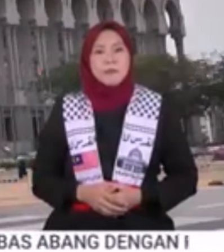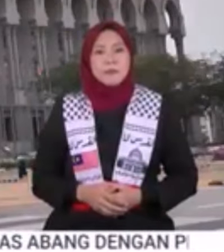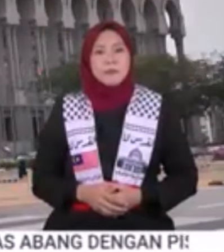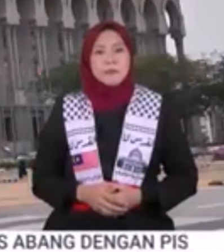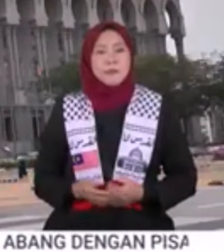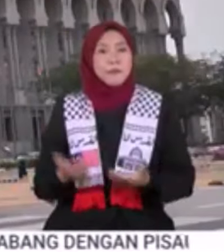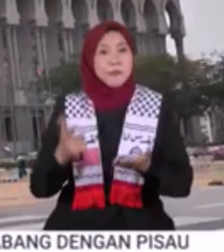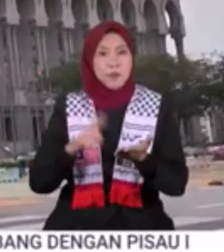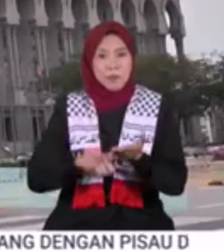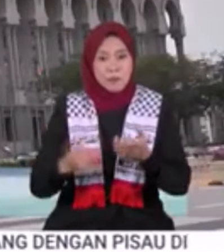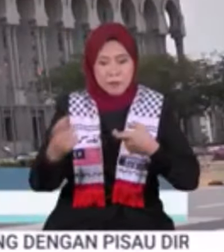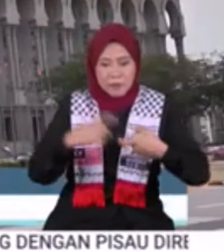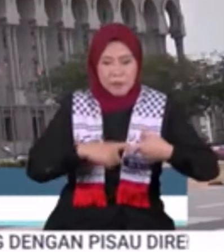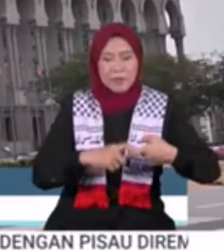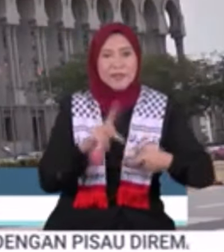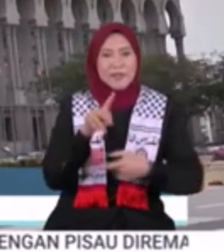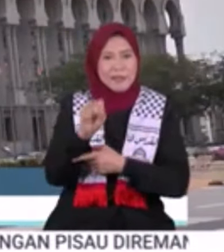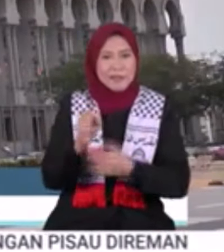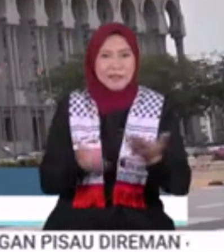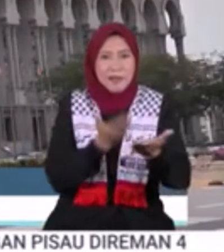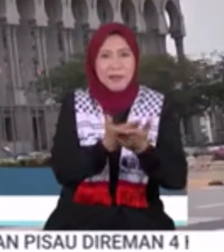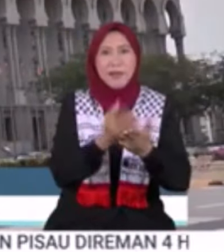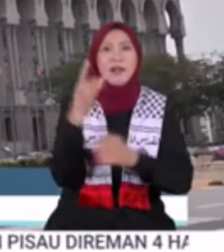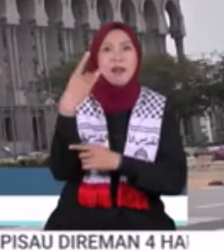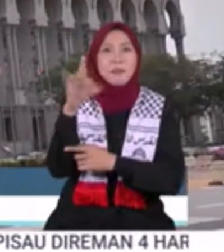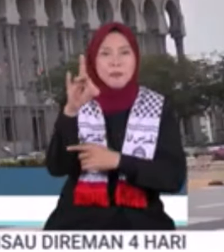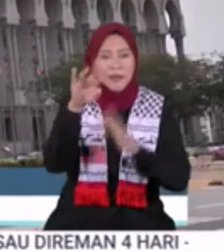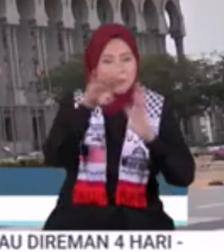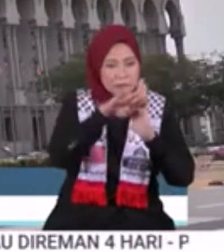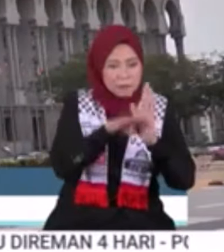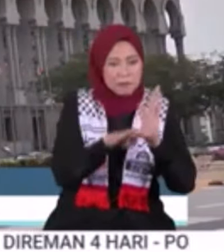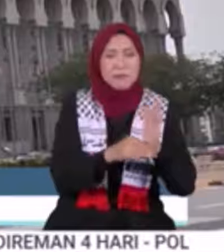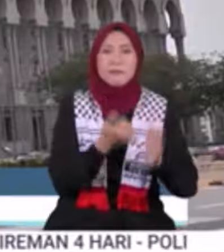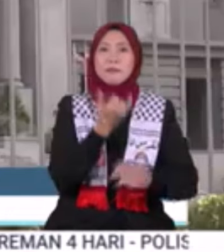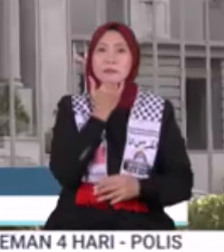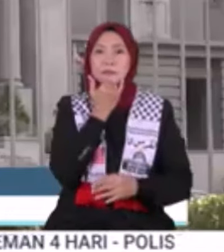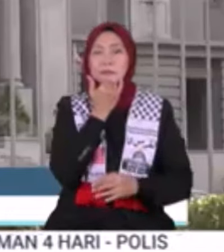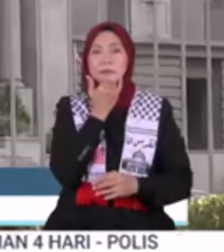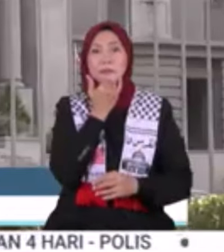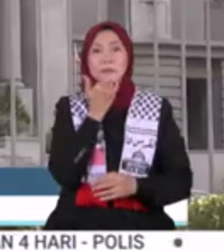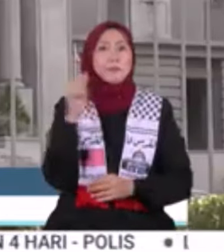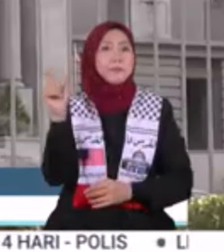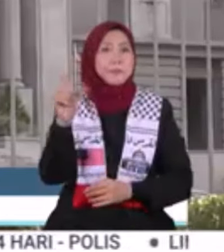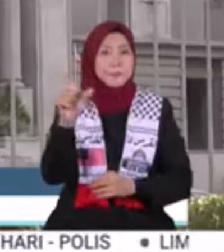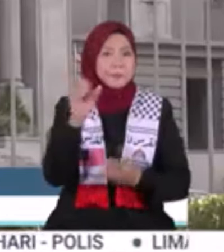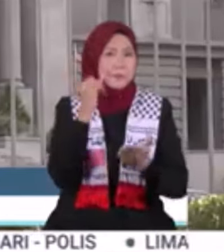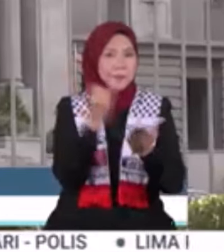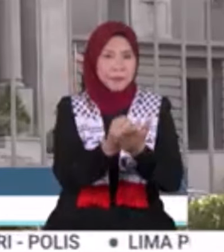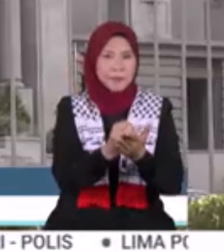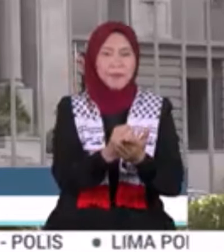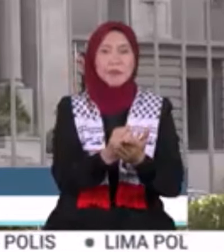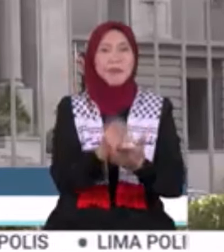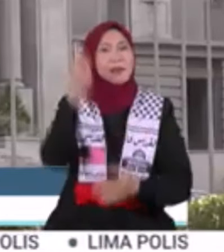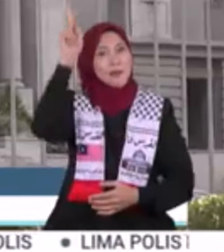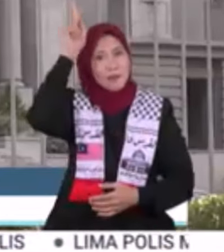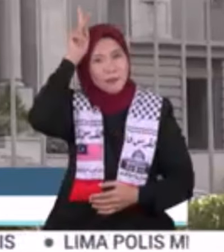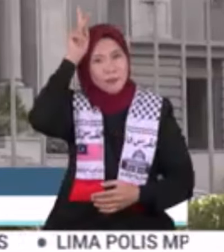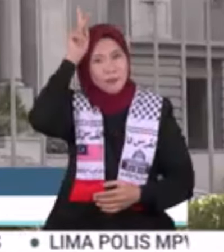Dalam perkembangan berkaitan, keputusan kes mencabar 18 peruntukan kesalahan di bawah enakmen Kanun Jenayah Syariah 1